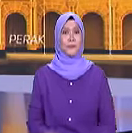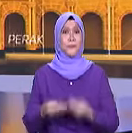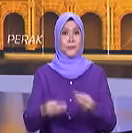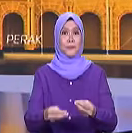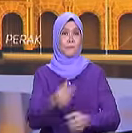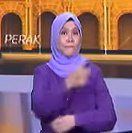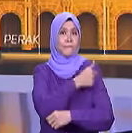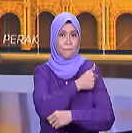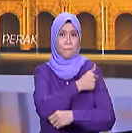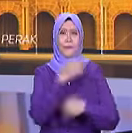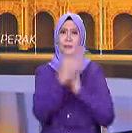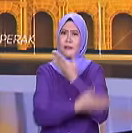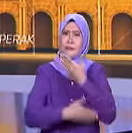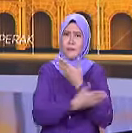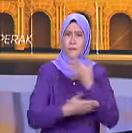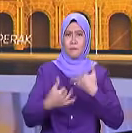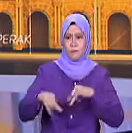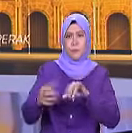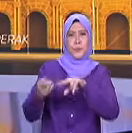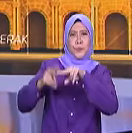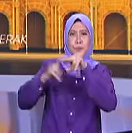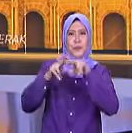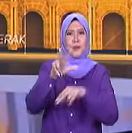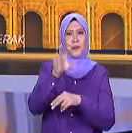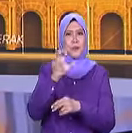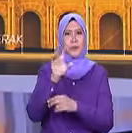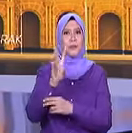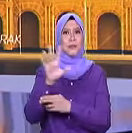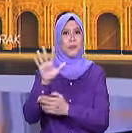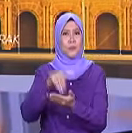Pemberian dos suntikan vaksin negara yang terus meningkat dengan